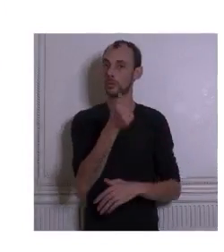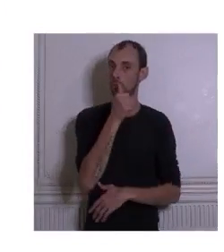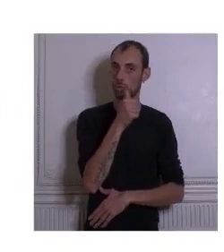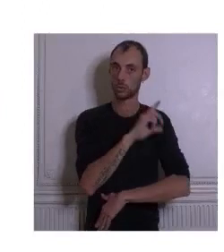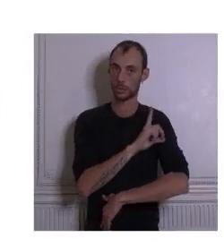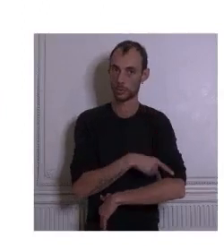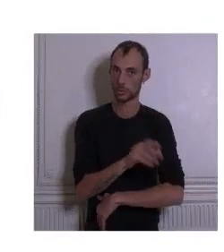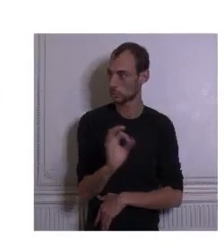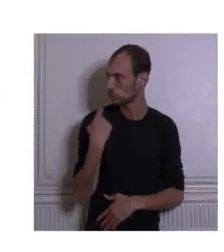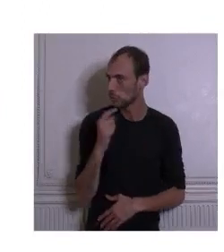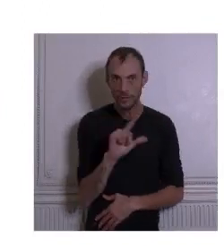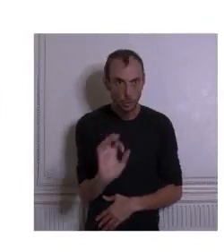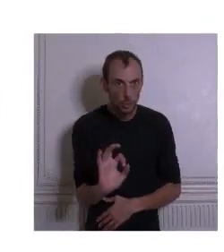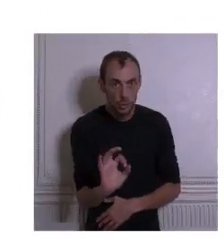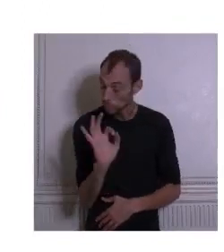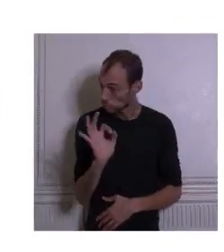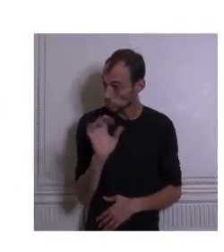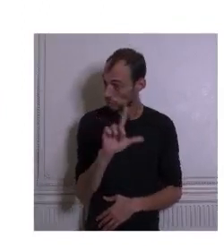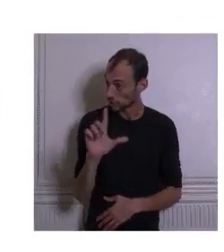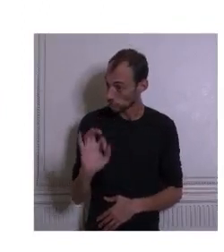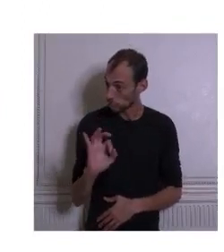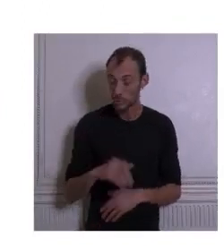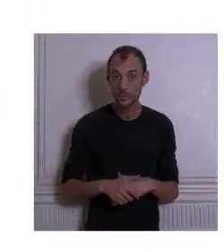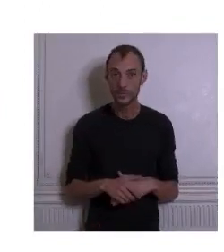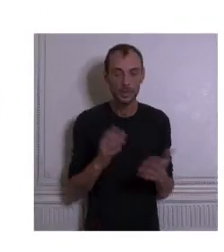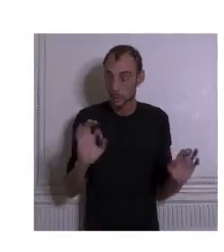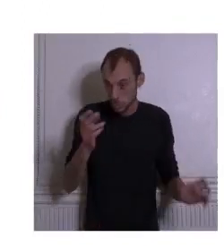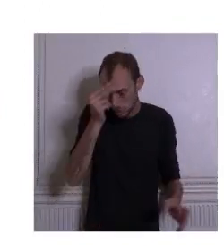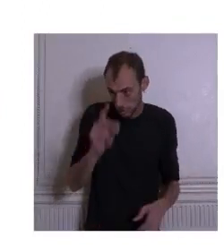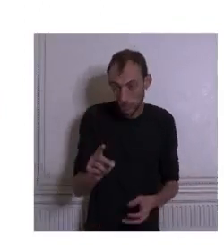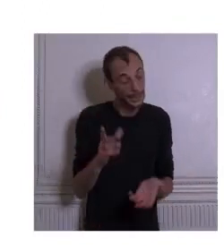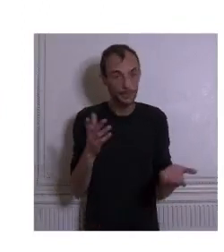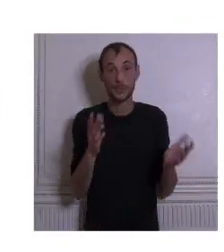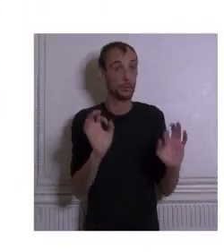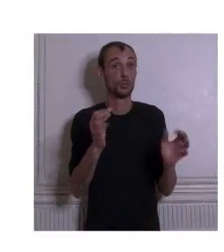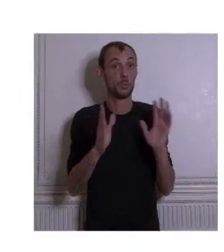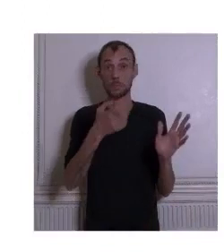sur la numéro 22, un technicien pourrait-il être une technicienne ?